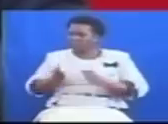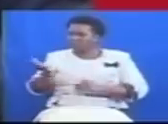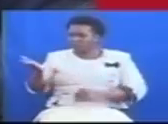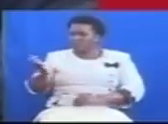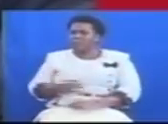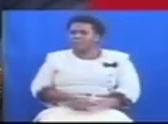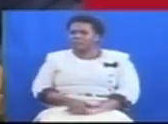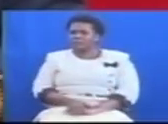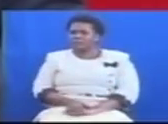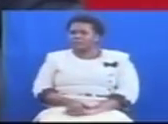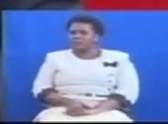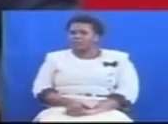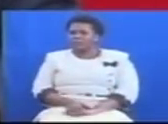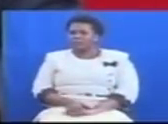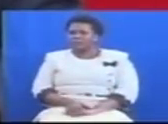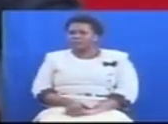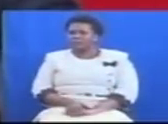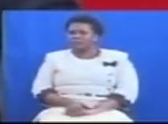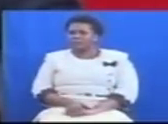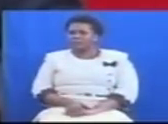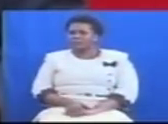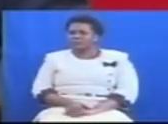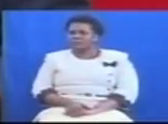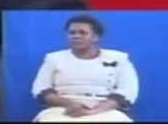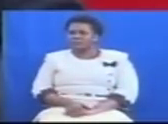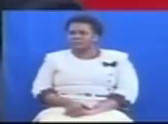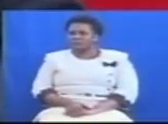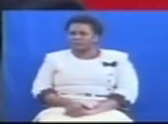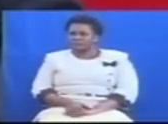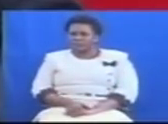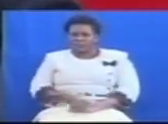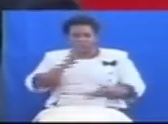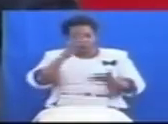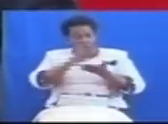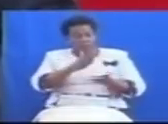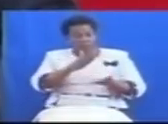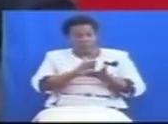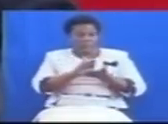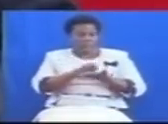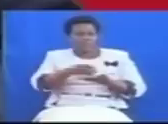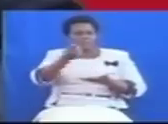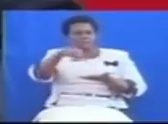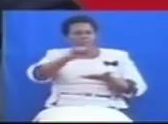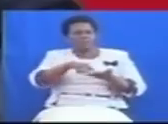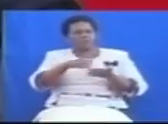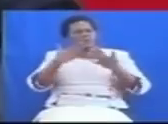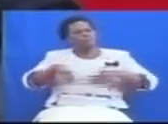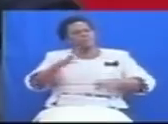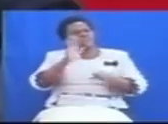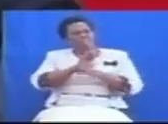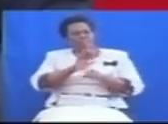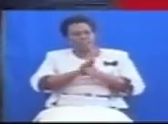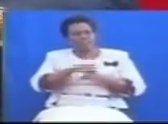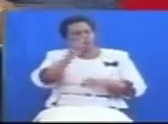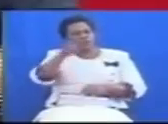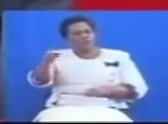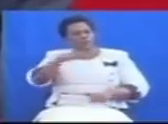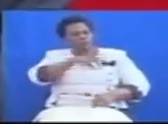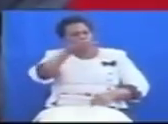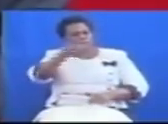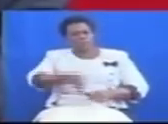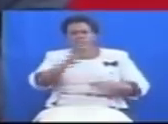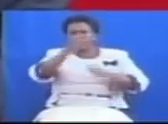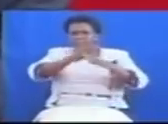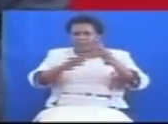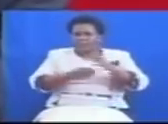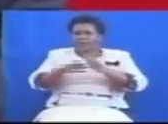ifuatavyo. Mheshimiwa Naibu Spika, ni kweli kwa Mufindi kuna kituo cha afya kimekamilishwa na wananchi, lakini vile vituo vingi vya afya vimejengwa